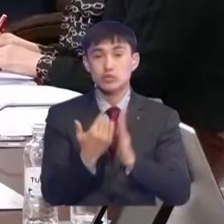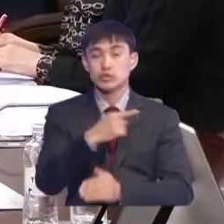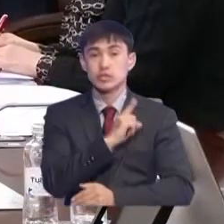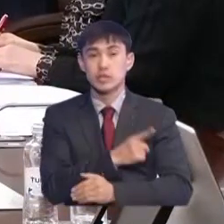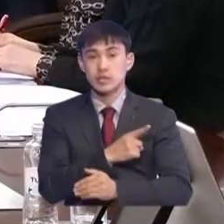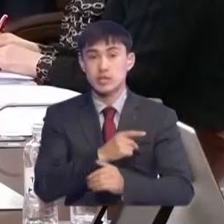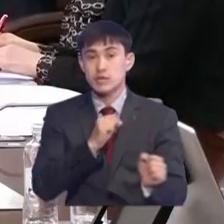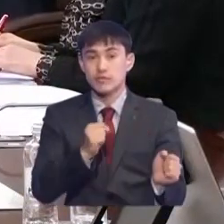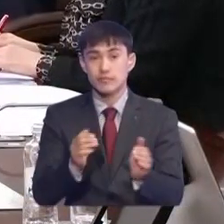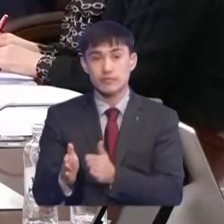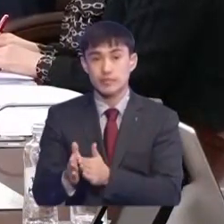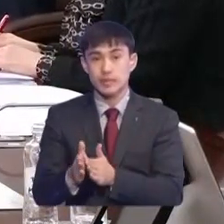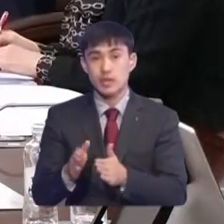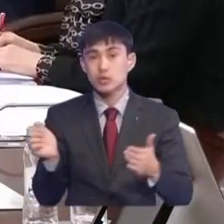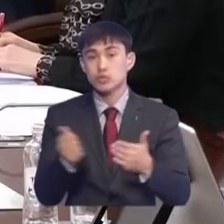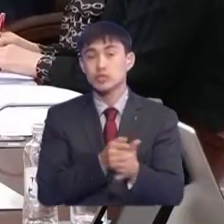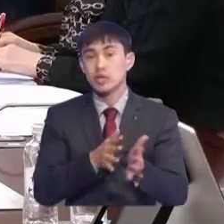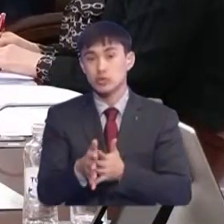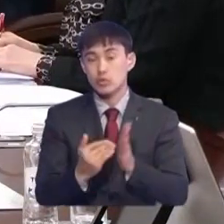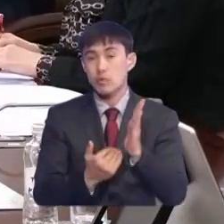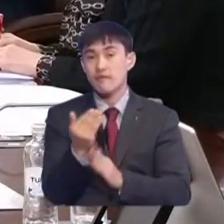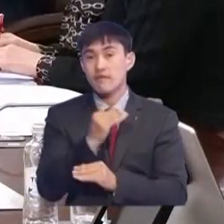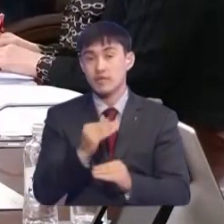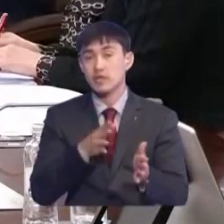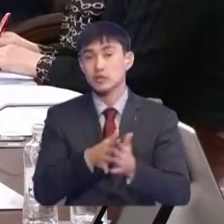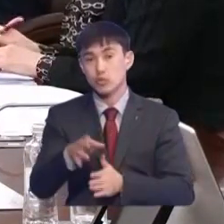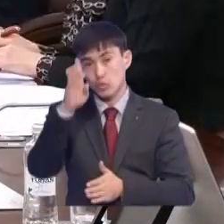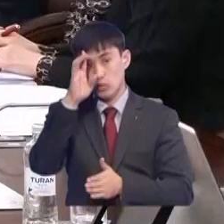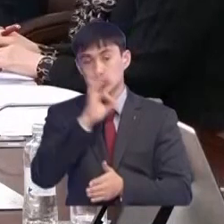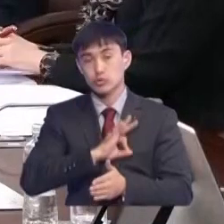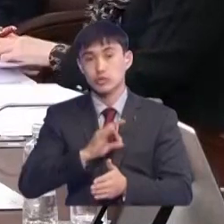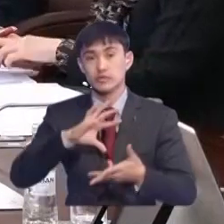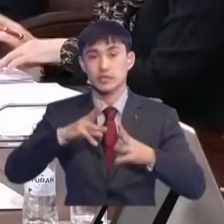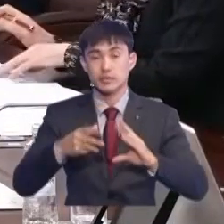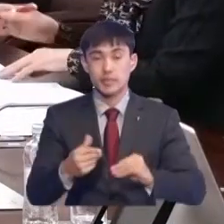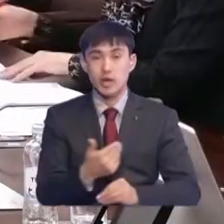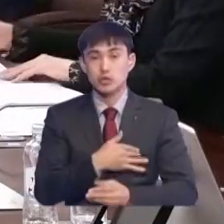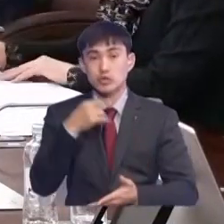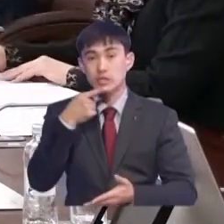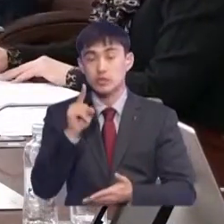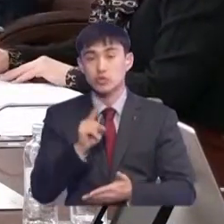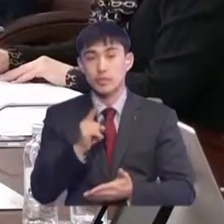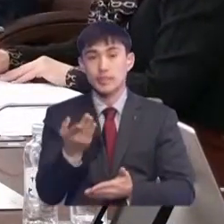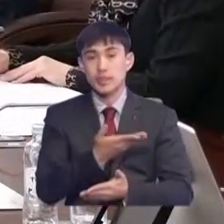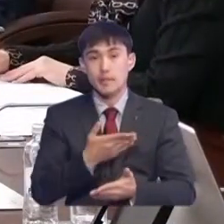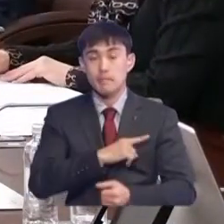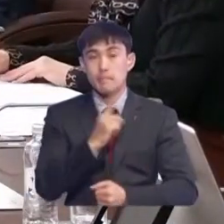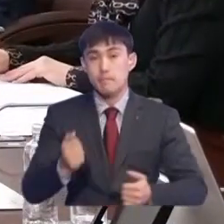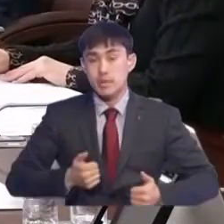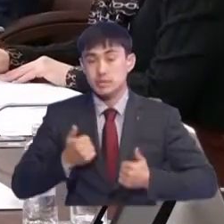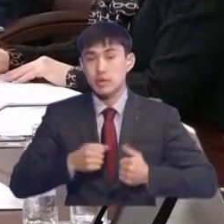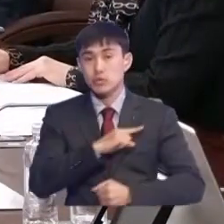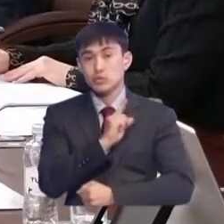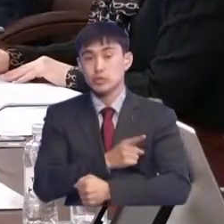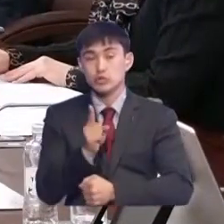дисциплину исключить непродуктивные расходы и повысить эффективность расходов государственного бюджета в целом хочу ещё раз подчеркнуть нам следует приложить максимальные